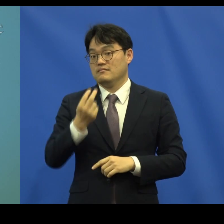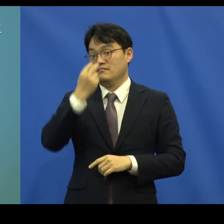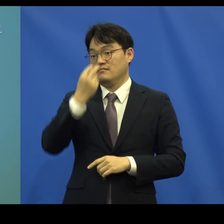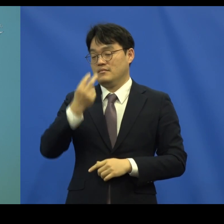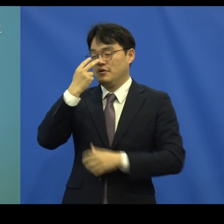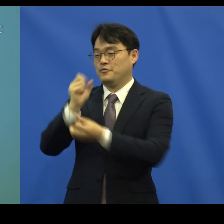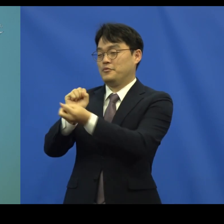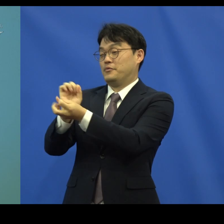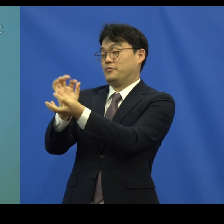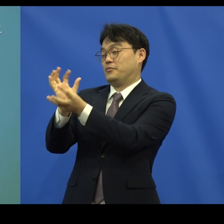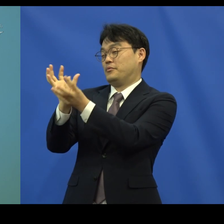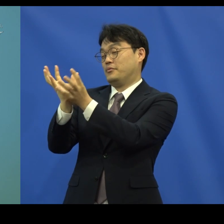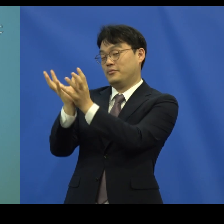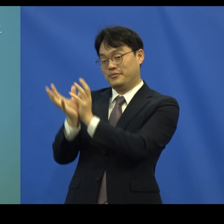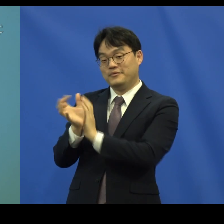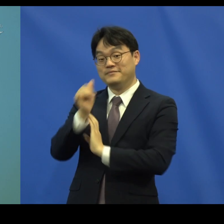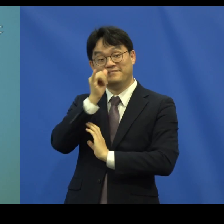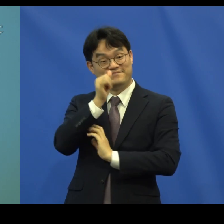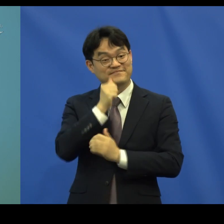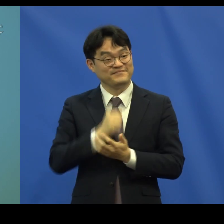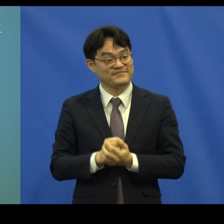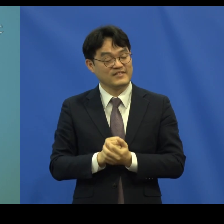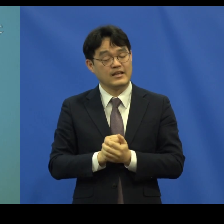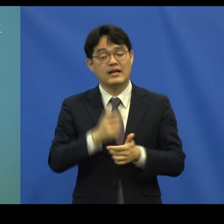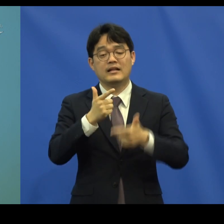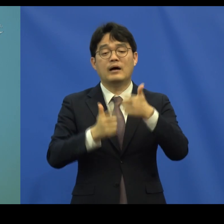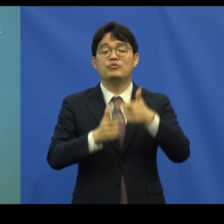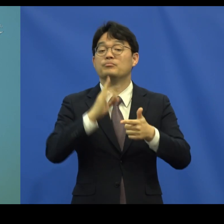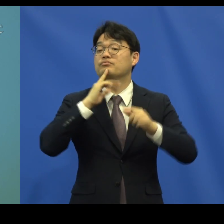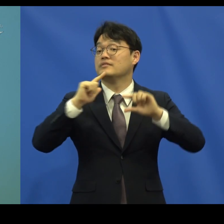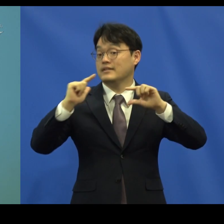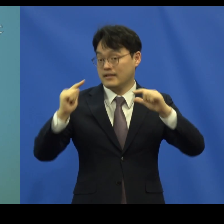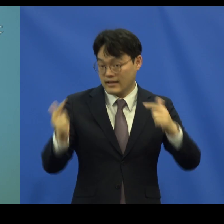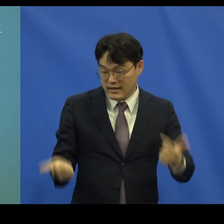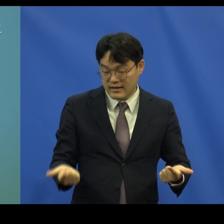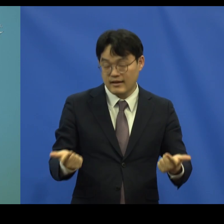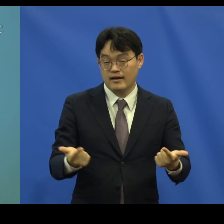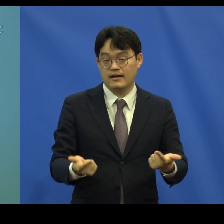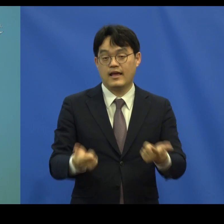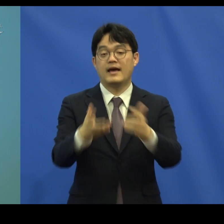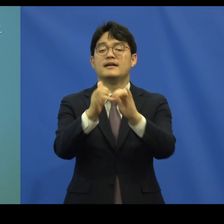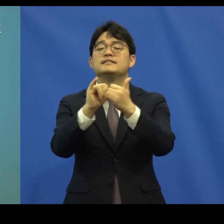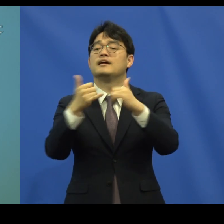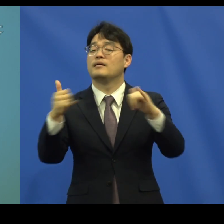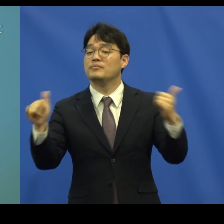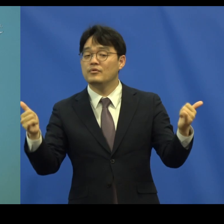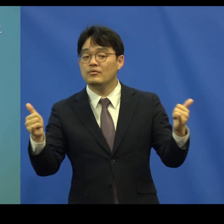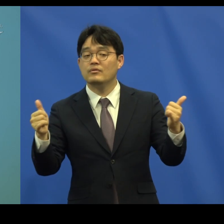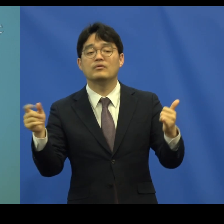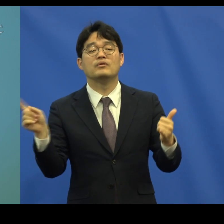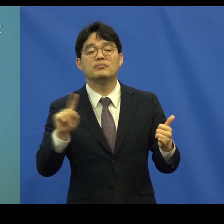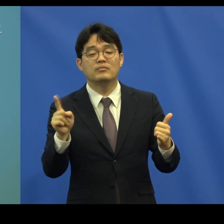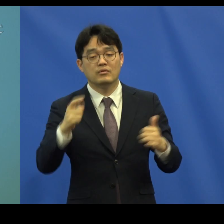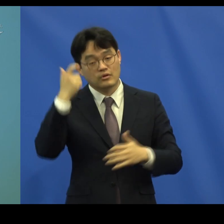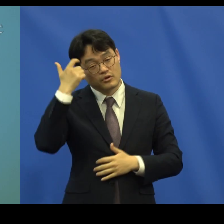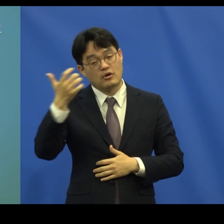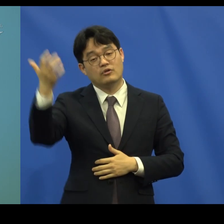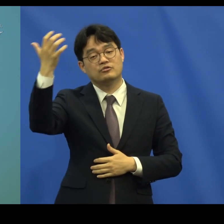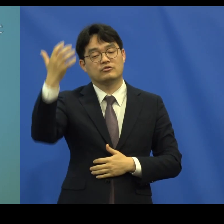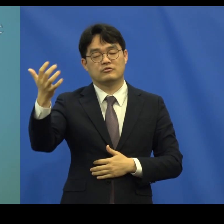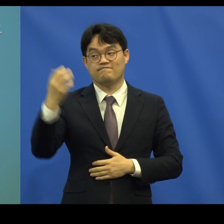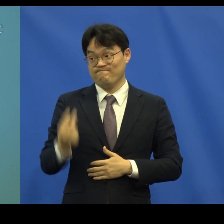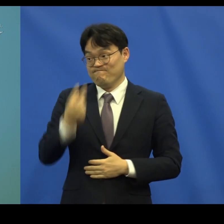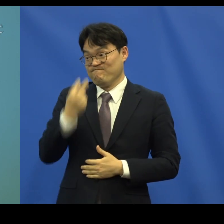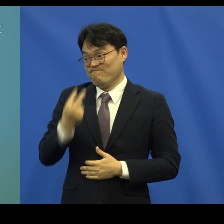그것은 이제 나무만 그런 게 아니고 사람도 살아있는, 그리고 죽어 있는, 그래서 삶과 죽음의